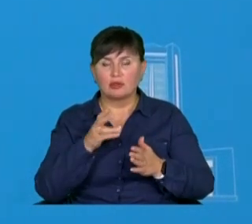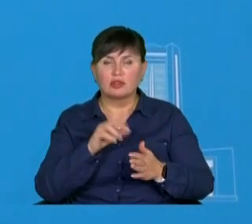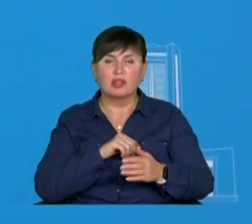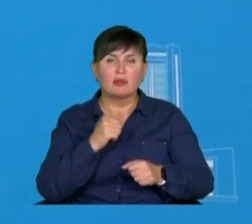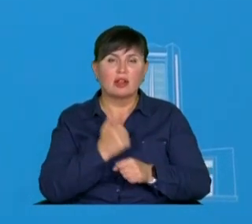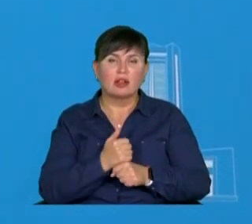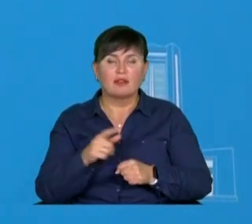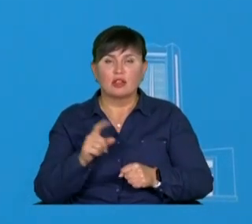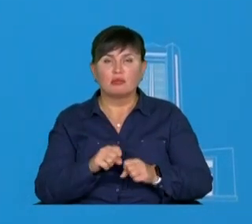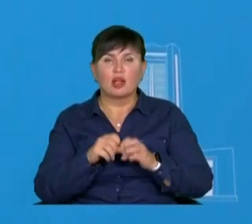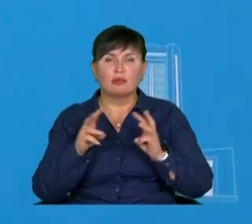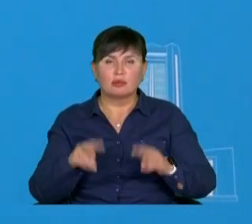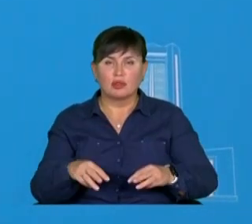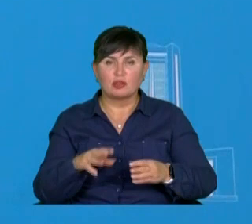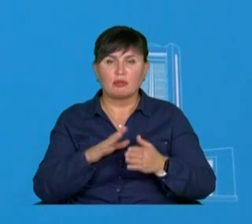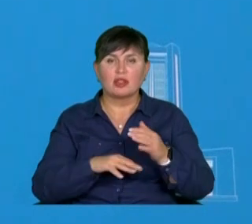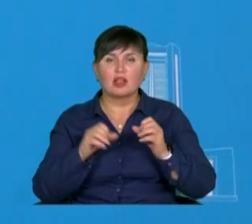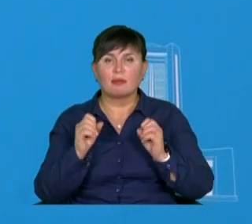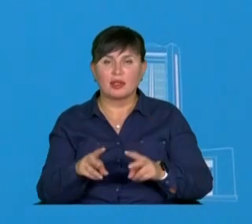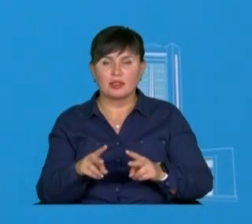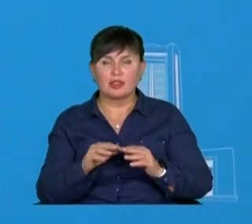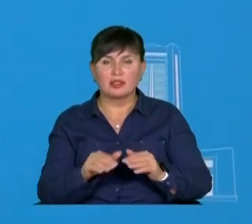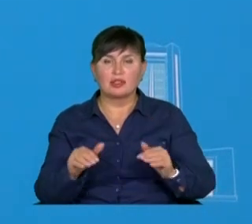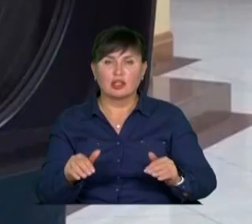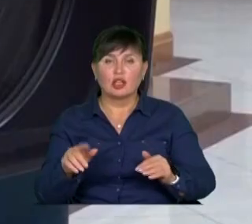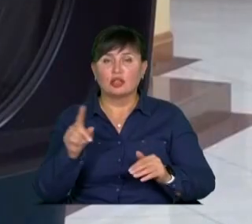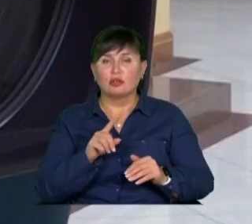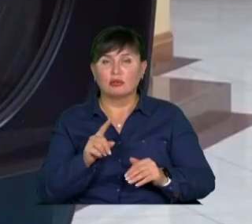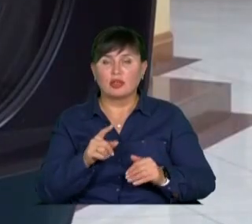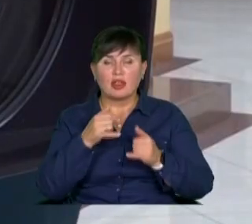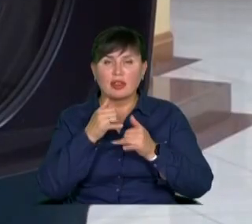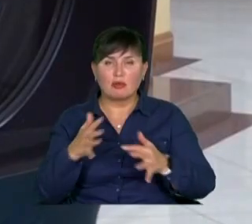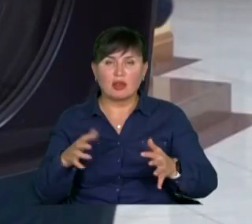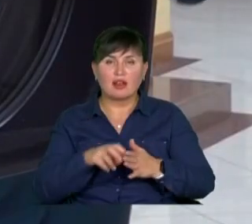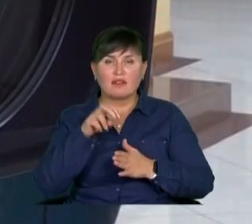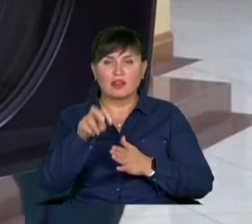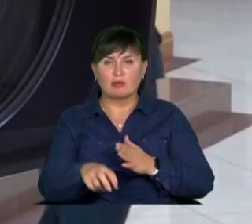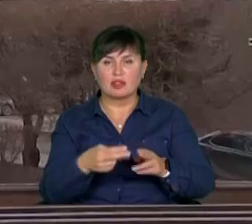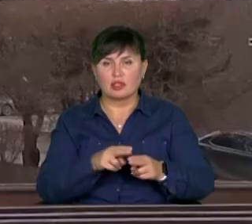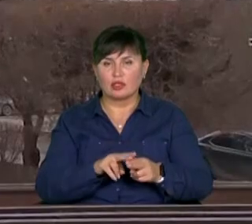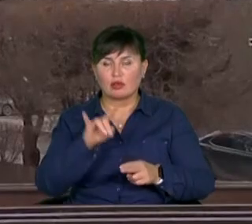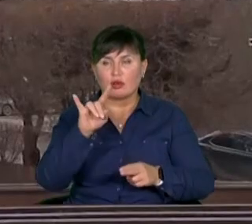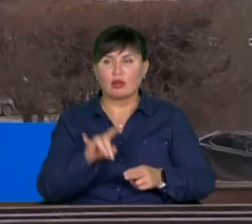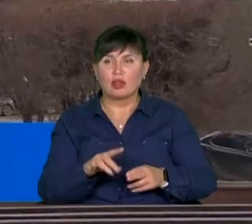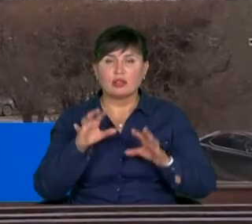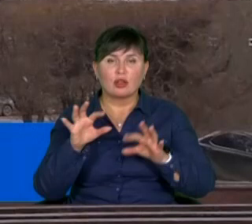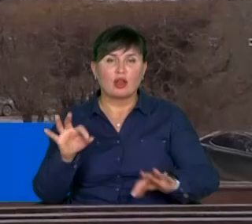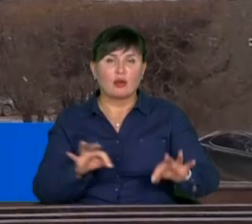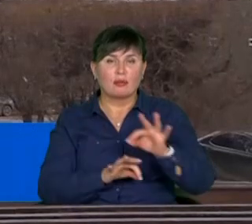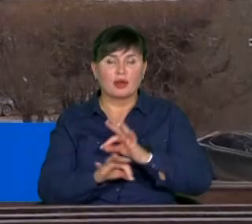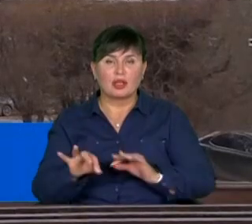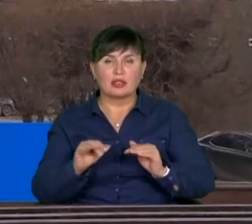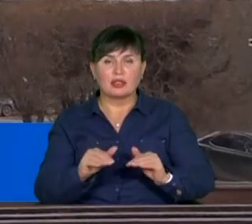они обеспечивали безопасность детей, чтобы они не могли выпасть из этих окон. Законопроект охватывает